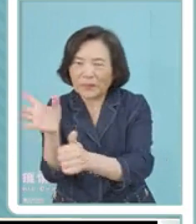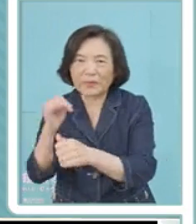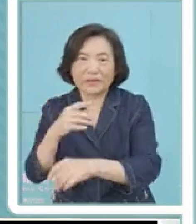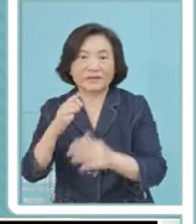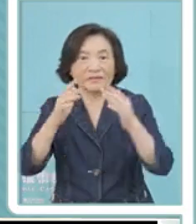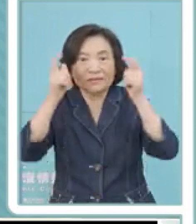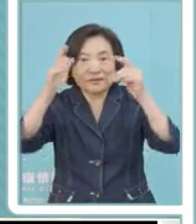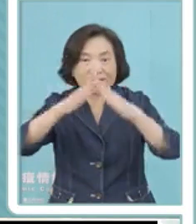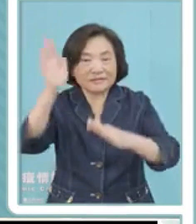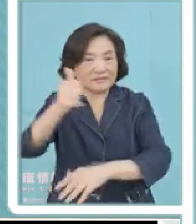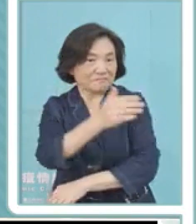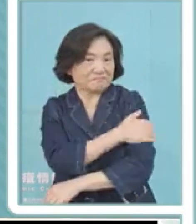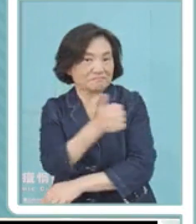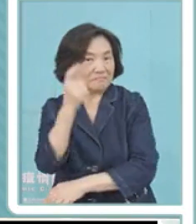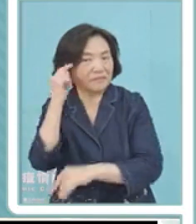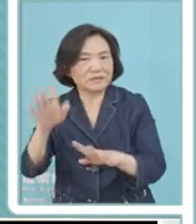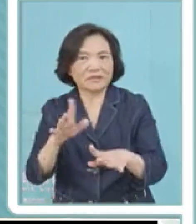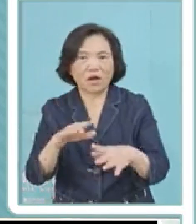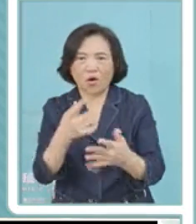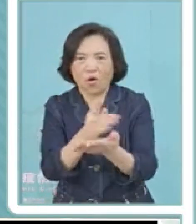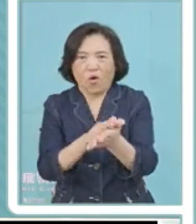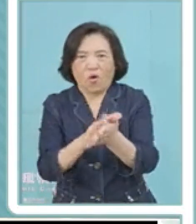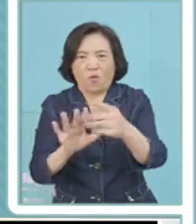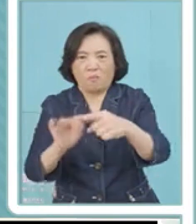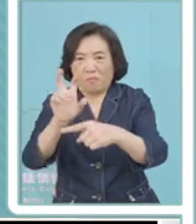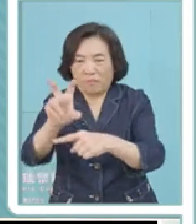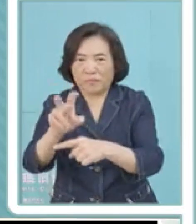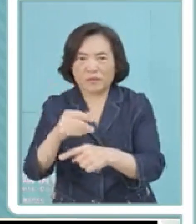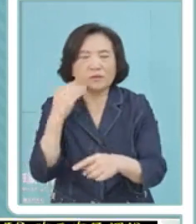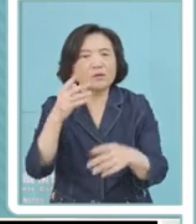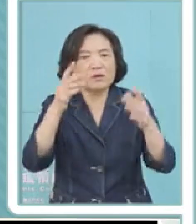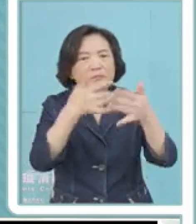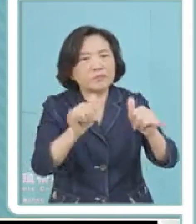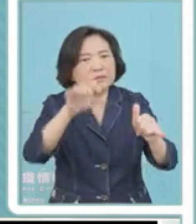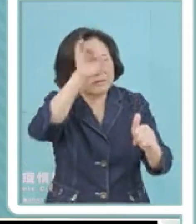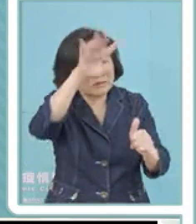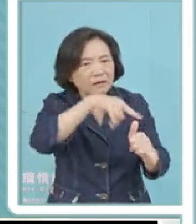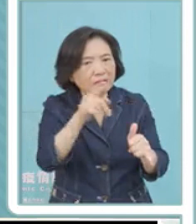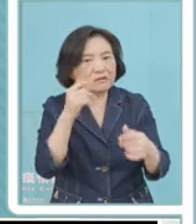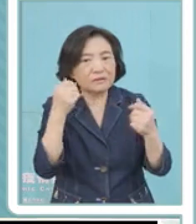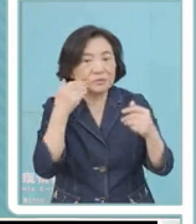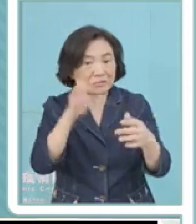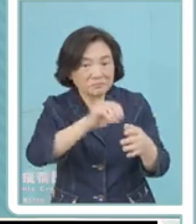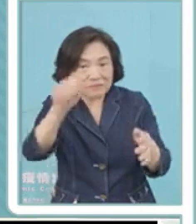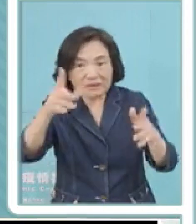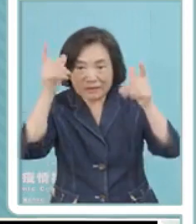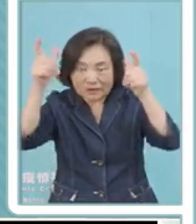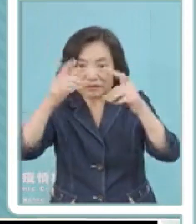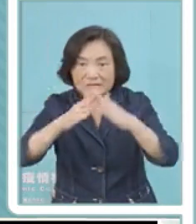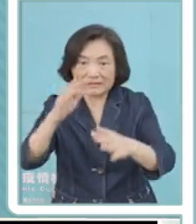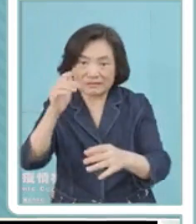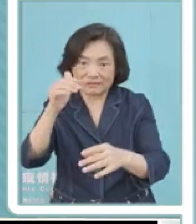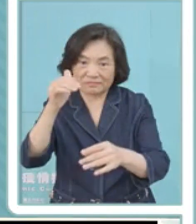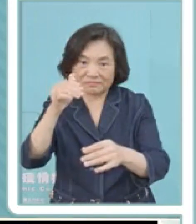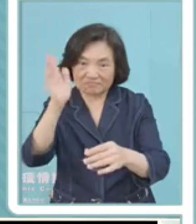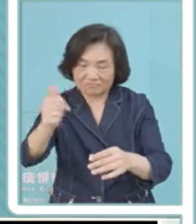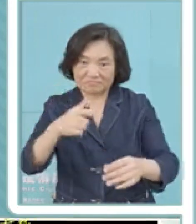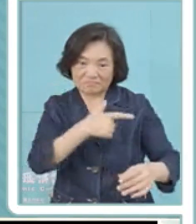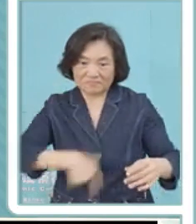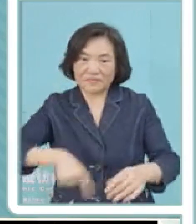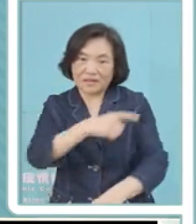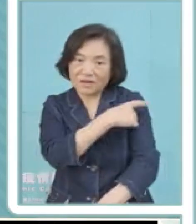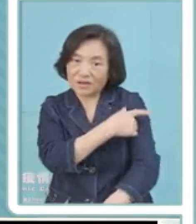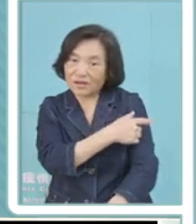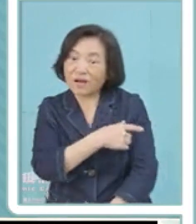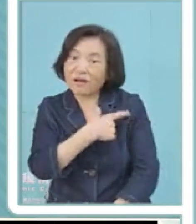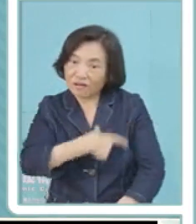是超过70%，这样子我们在民众党在高雄部分的胜算大概如何？如果2022真的转